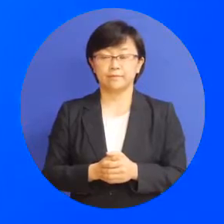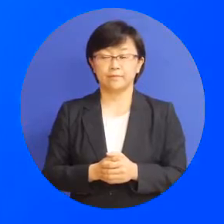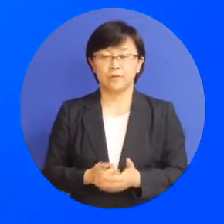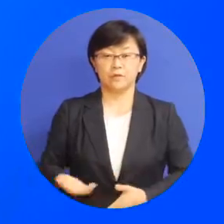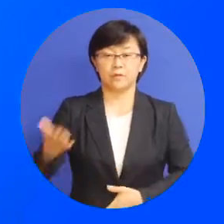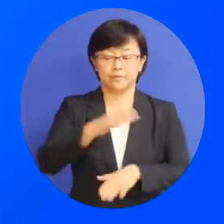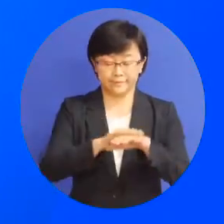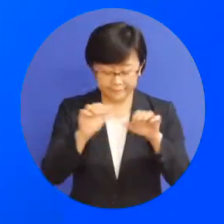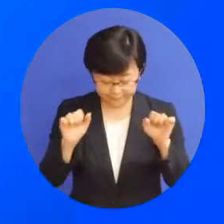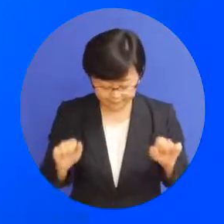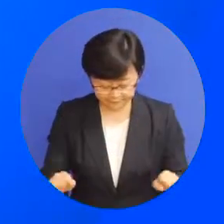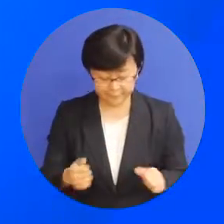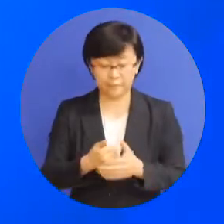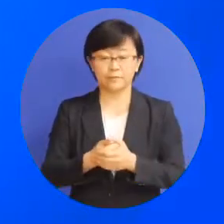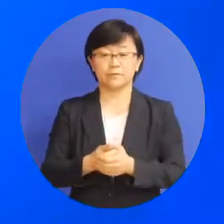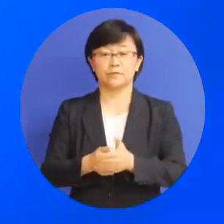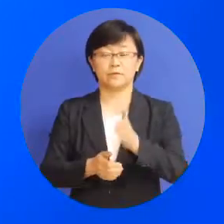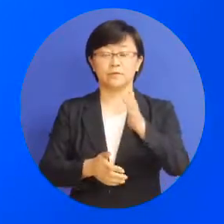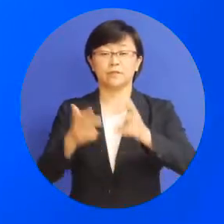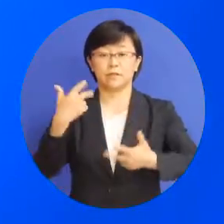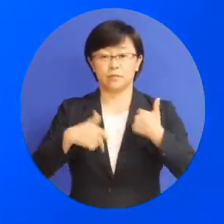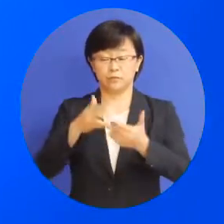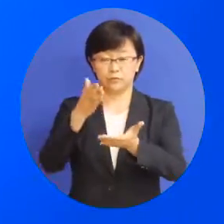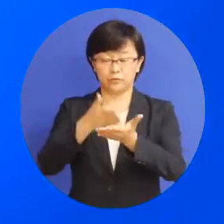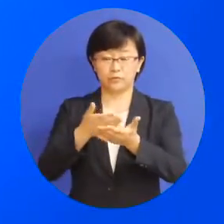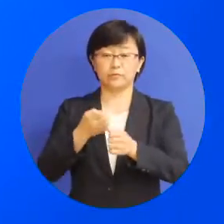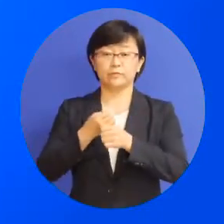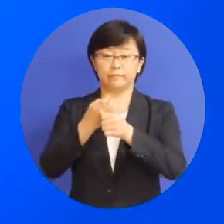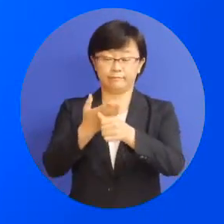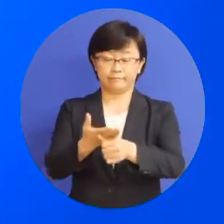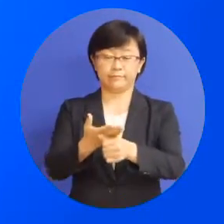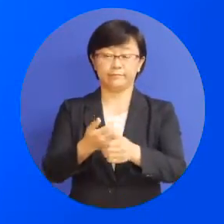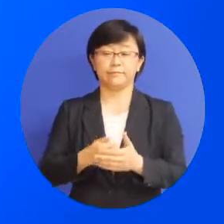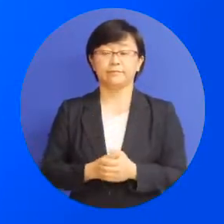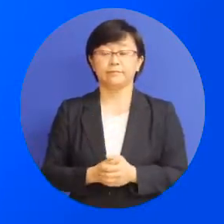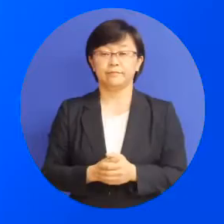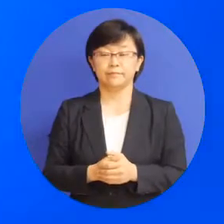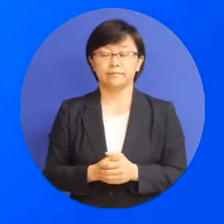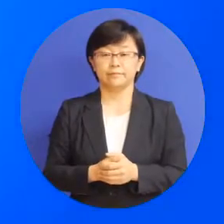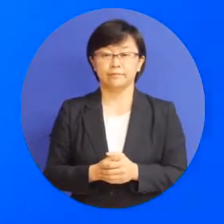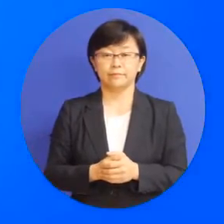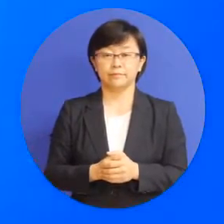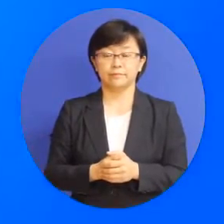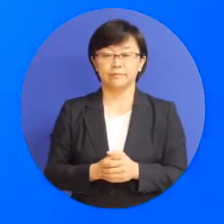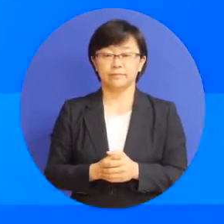시청자 여러분 안녕하십니까? 공주시의 흥미진진한 뉴스를 전해드리는 공주뉴스입니다.